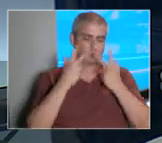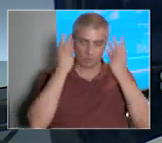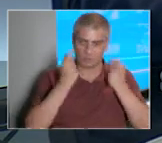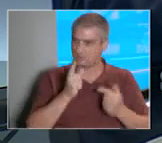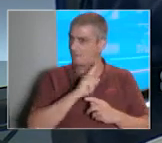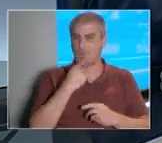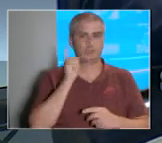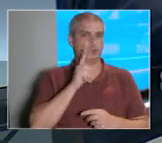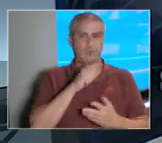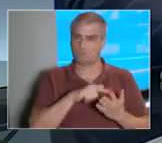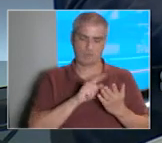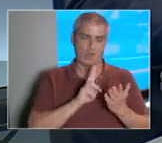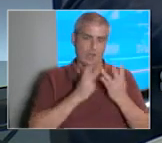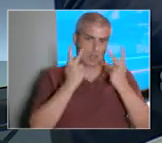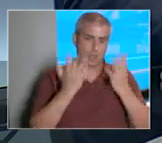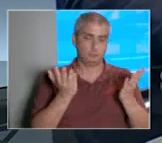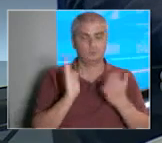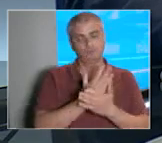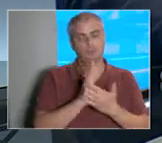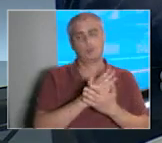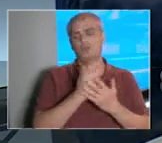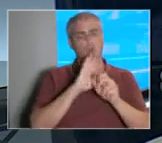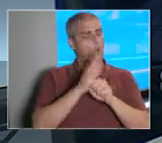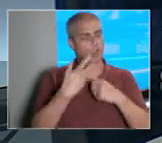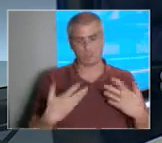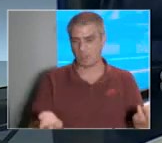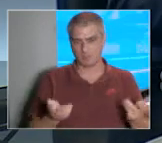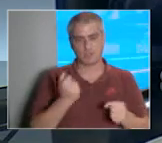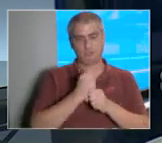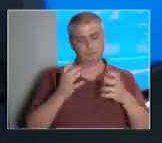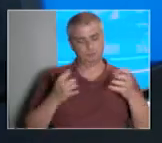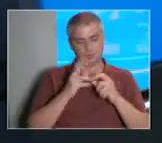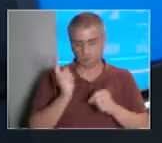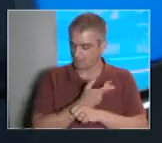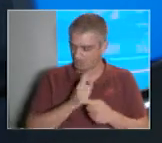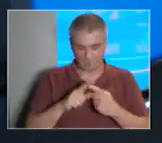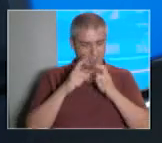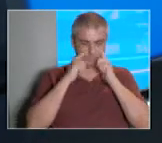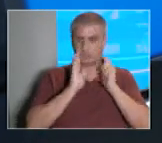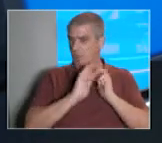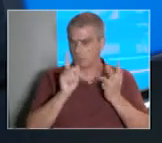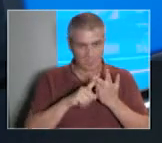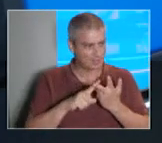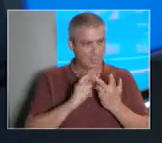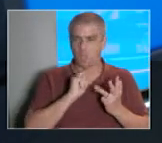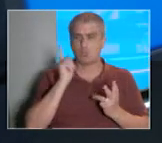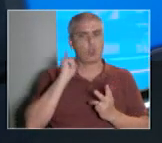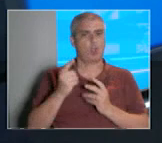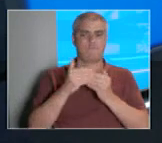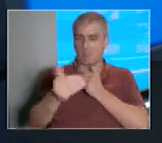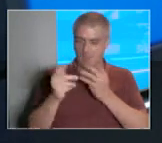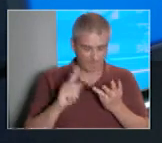בלי לנקוט שמות עכשיו, כי זה לא באמת חשוב, שהחליטו שאין קורונה, שעורכים כינוסים כרגיל, שלא הולכים עם מסכות, שאין להם חובת